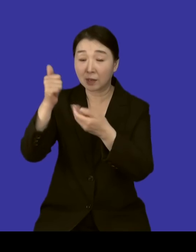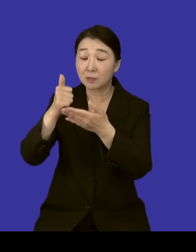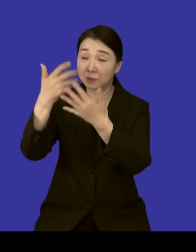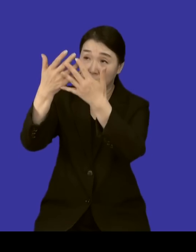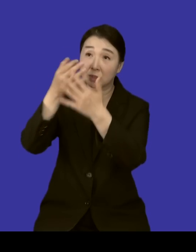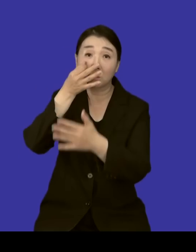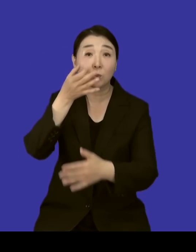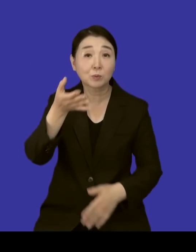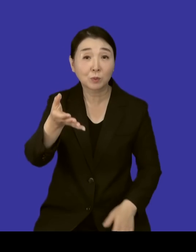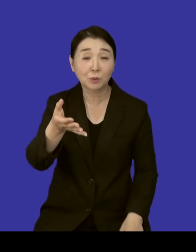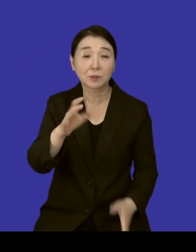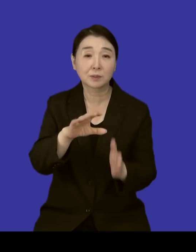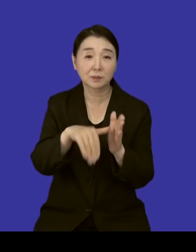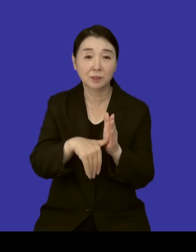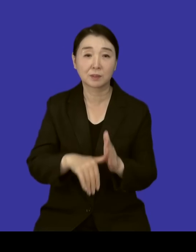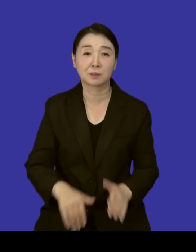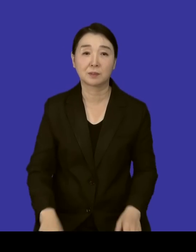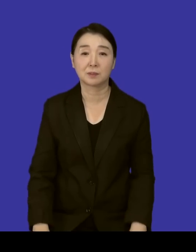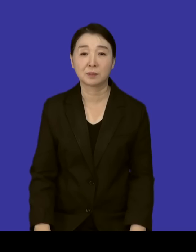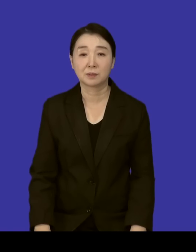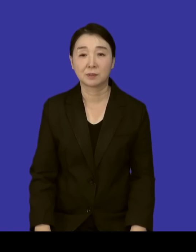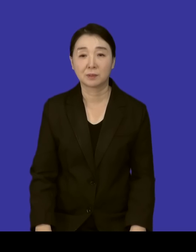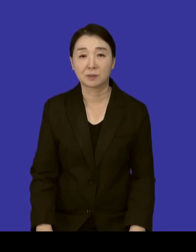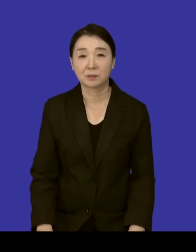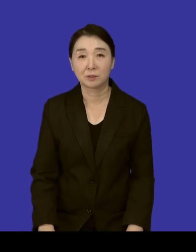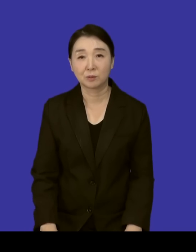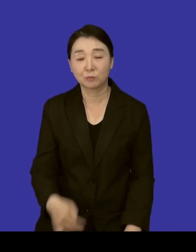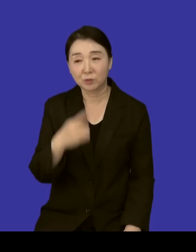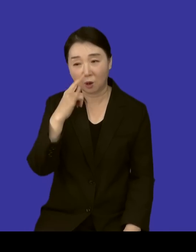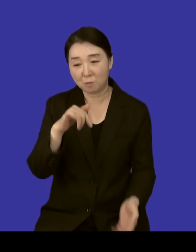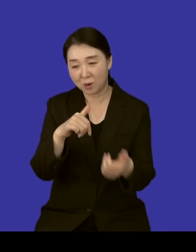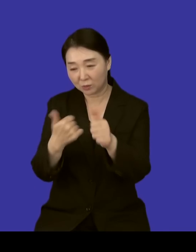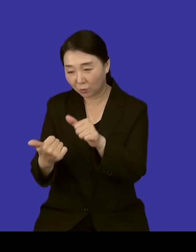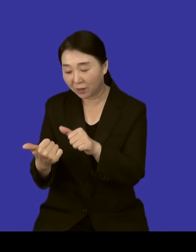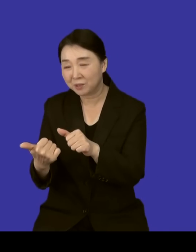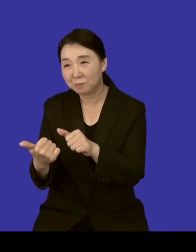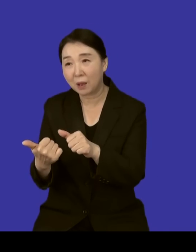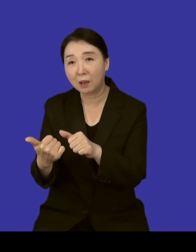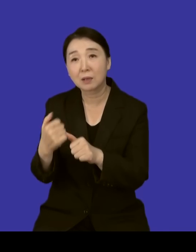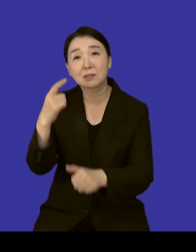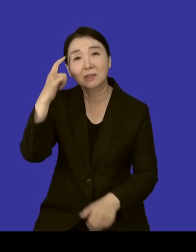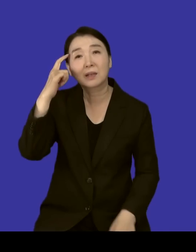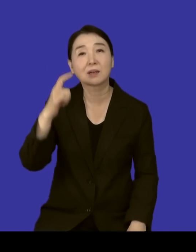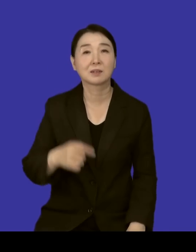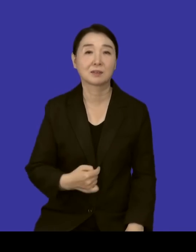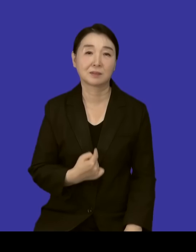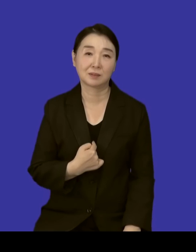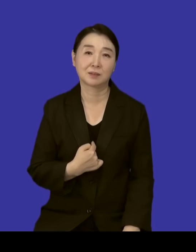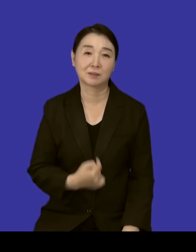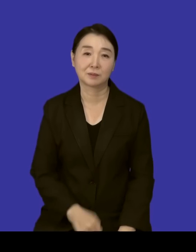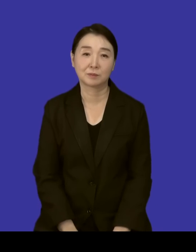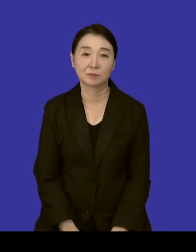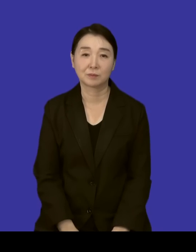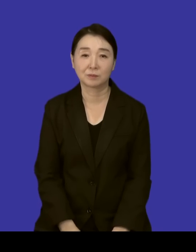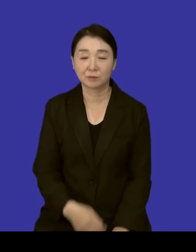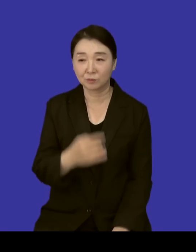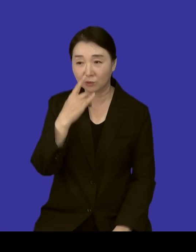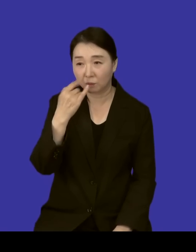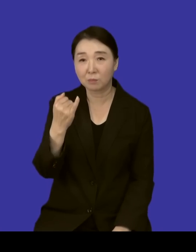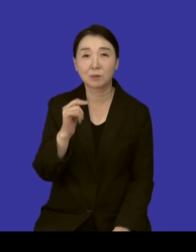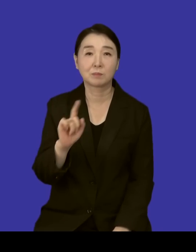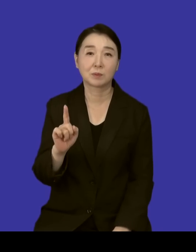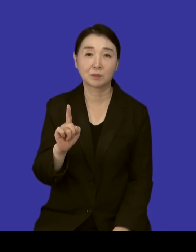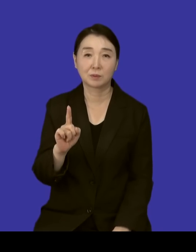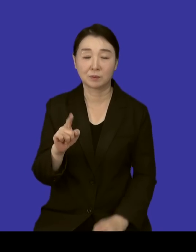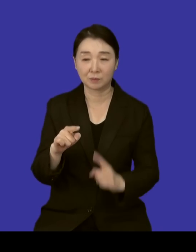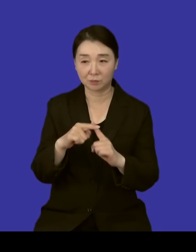보이는데 그때 이제 그 돌아가신 엄마 생각이 땅끝까지 내려가니까 우리 엄마는 그